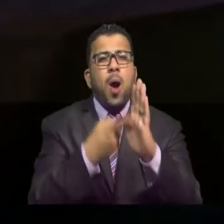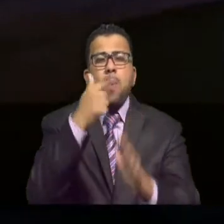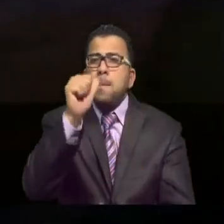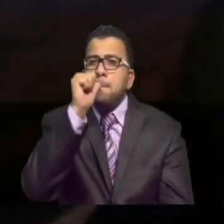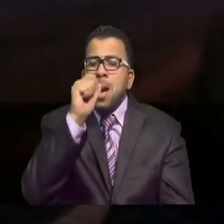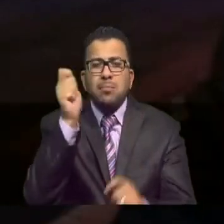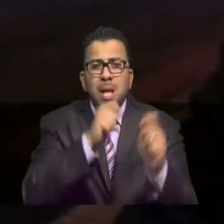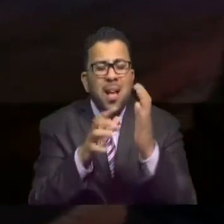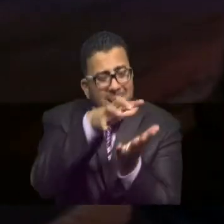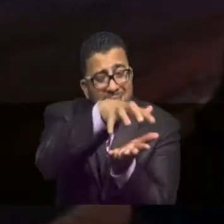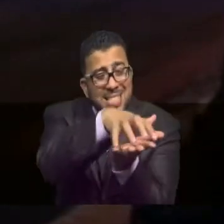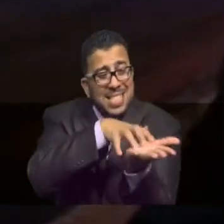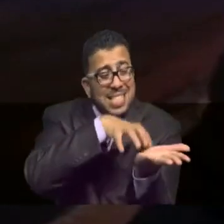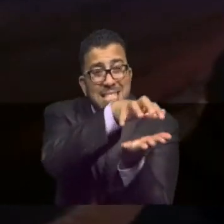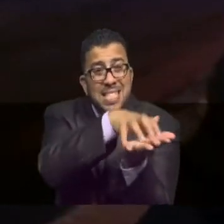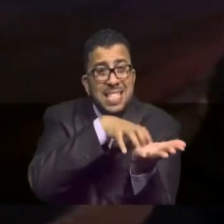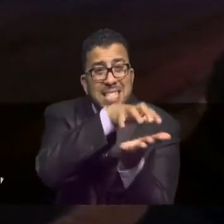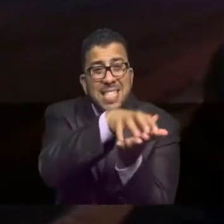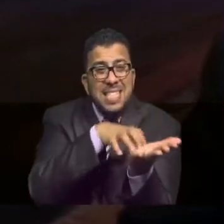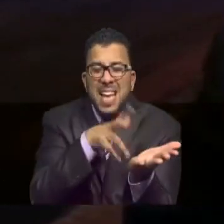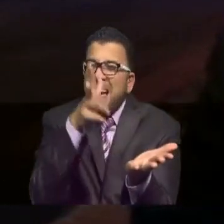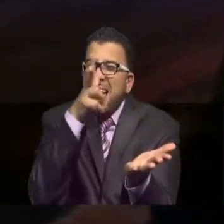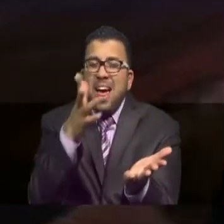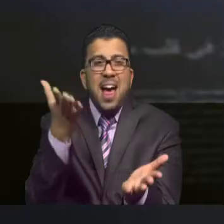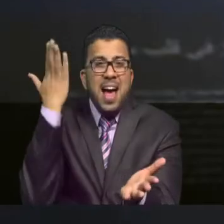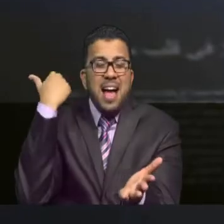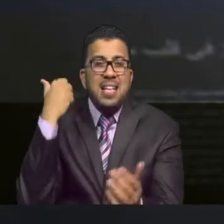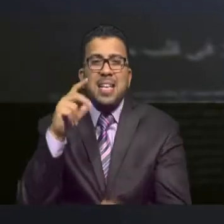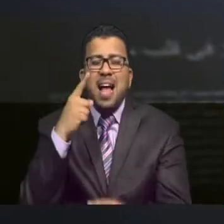للمنظومة الزراعية في العصر الحديدي.